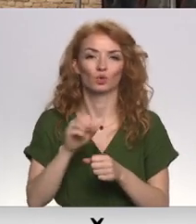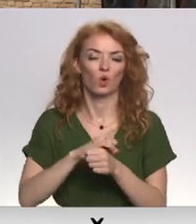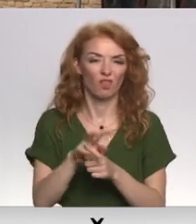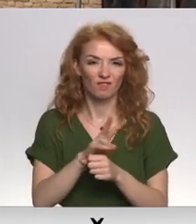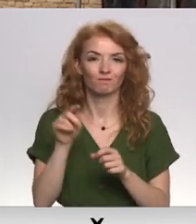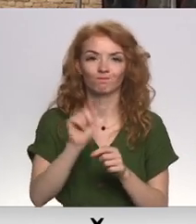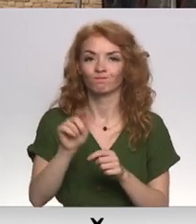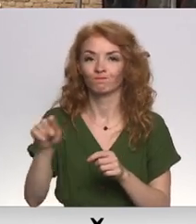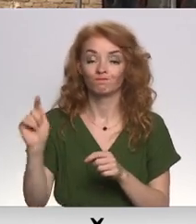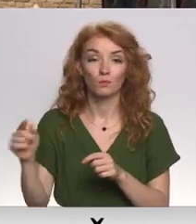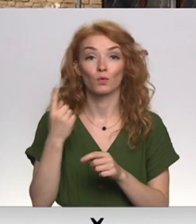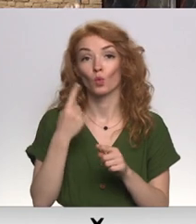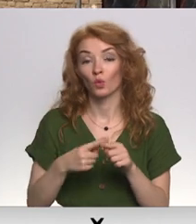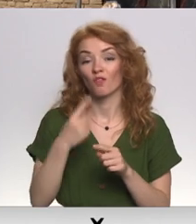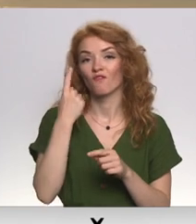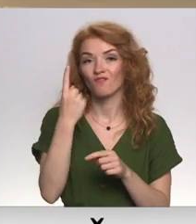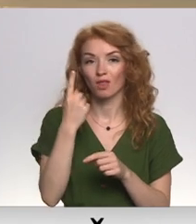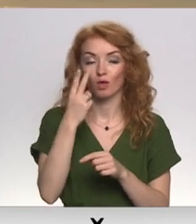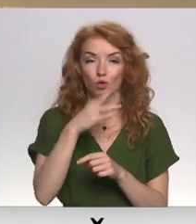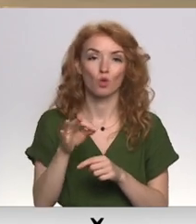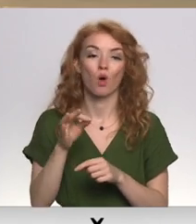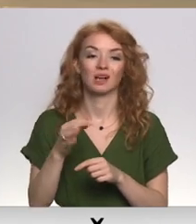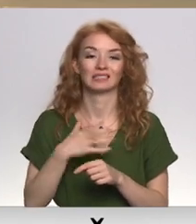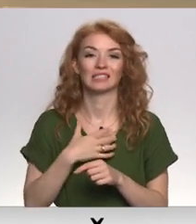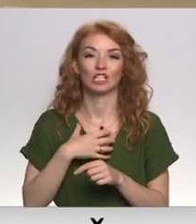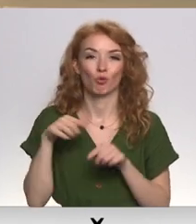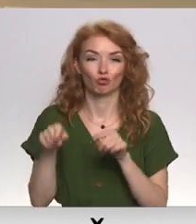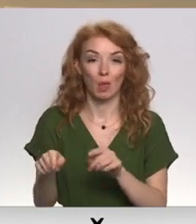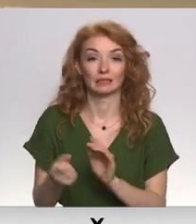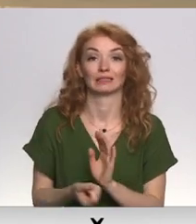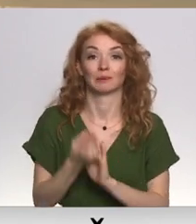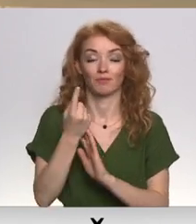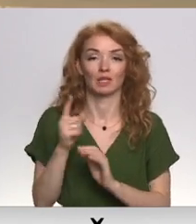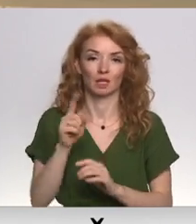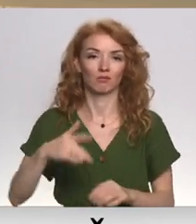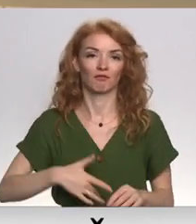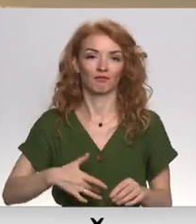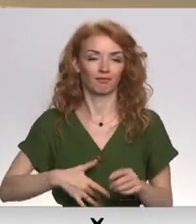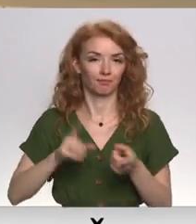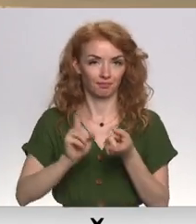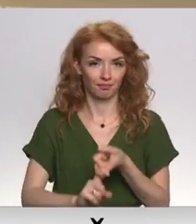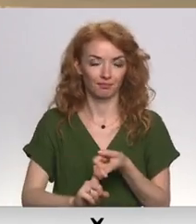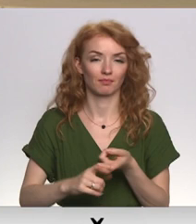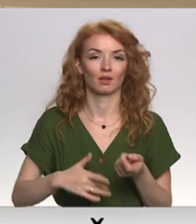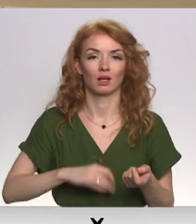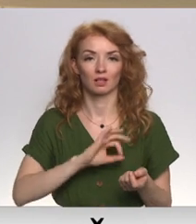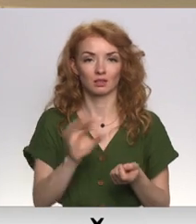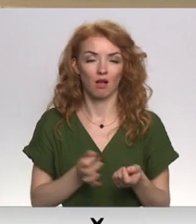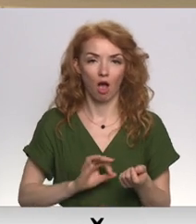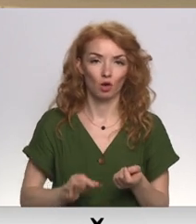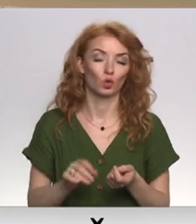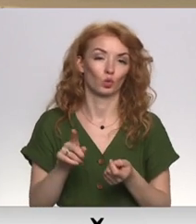Un jāsaka, jā, ka viena no tām saslimšanas simptomu grupa ir šie gastrointestinālie simptomi, kas ir šie kuņa zarnu trakta